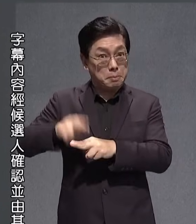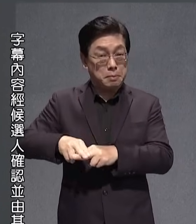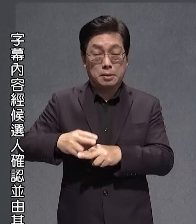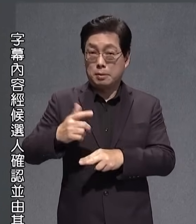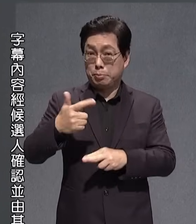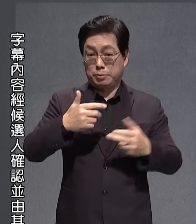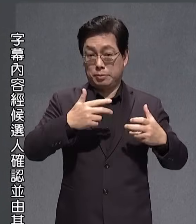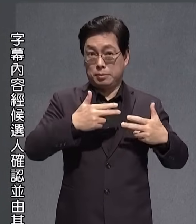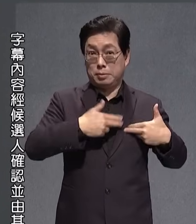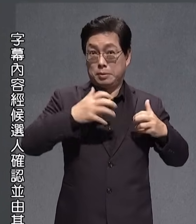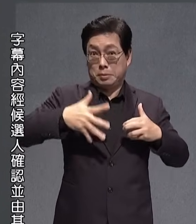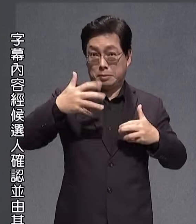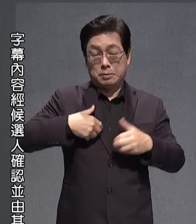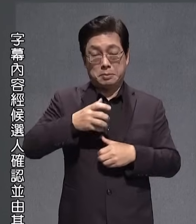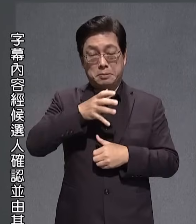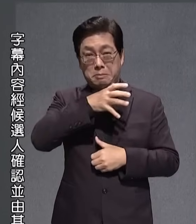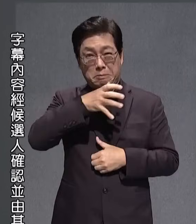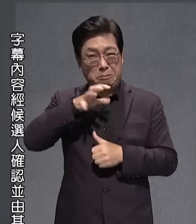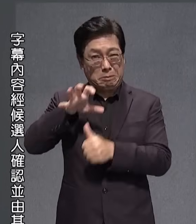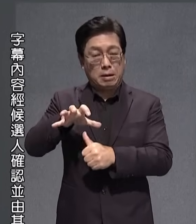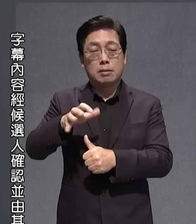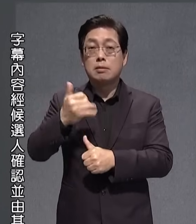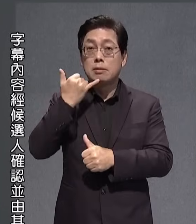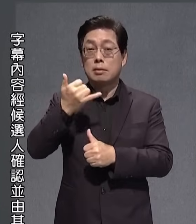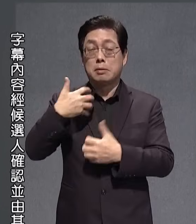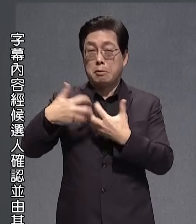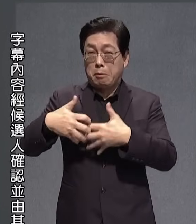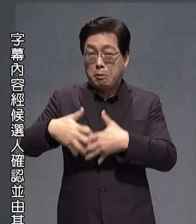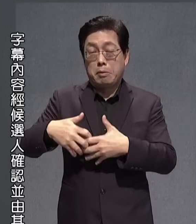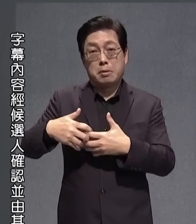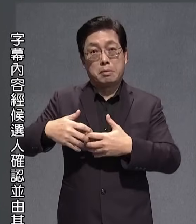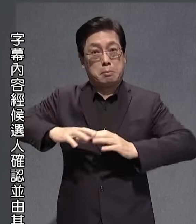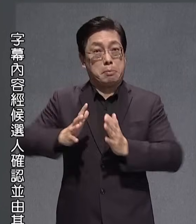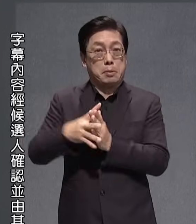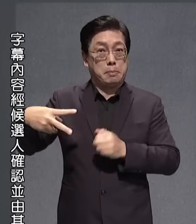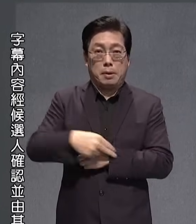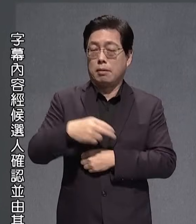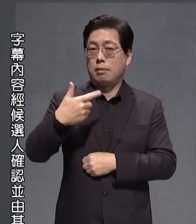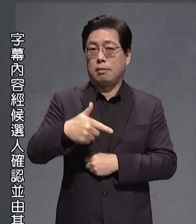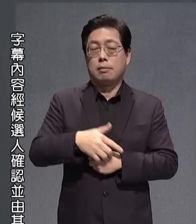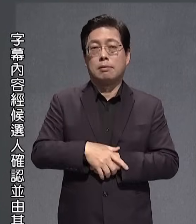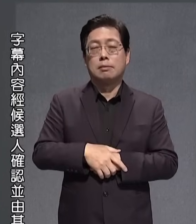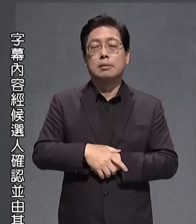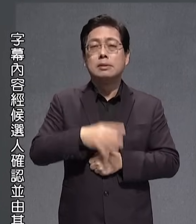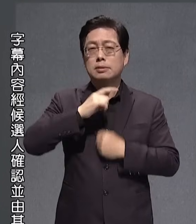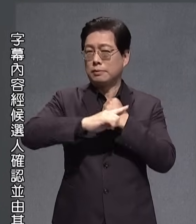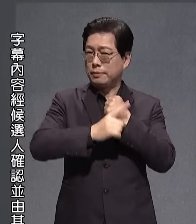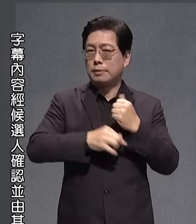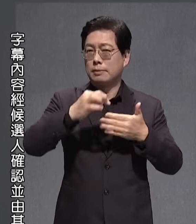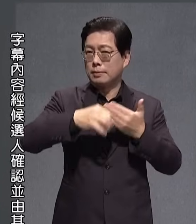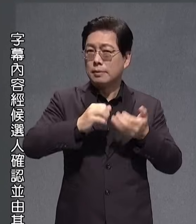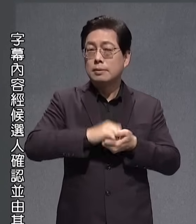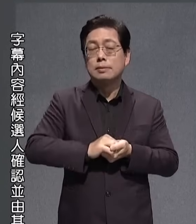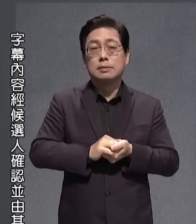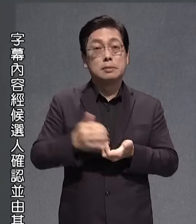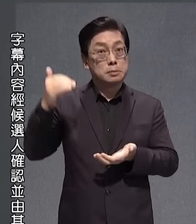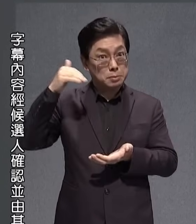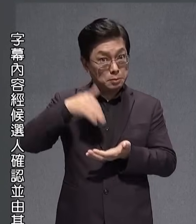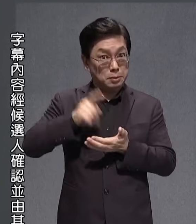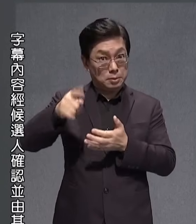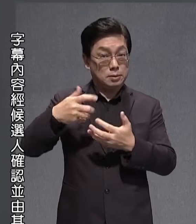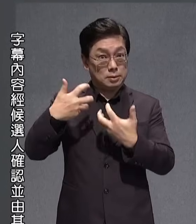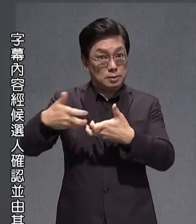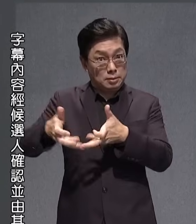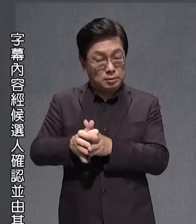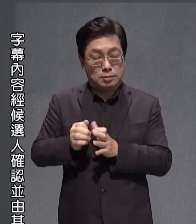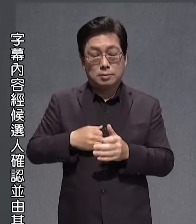蔡英文强力的把可以运转的核电把它终止，而是因为法律的规定，最后一个机组就